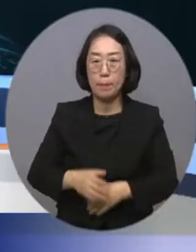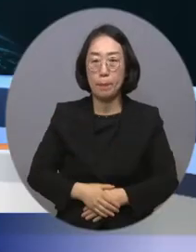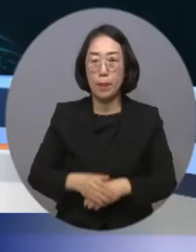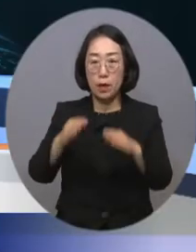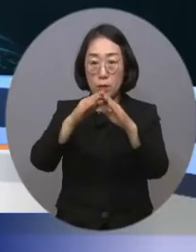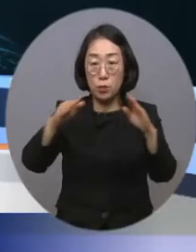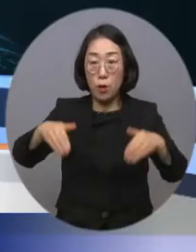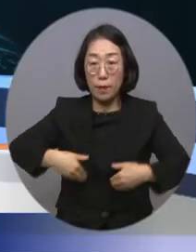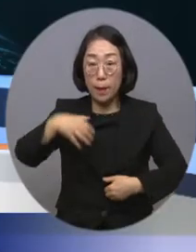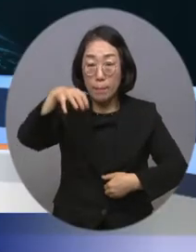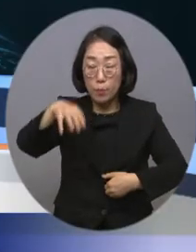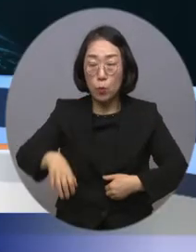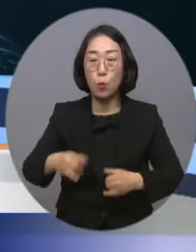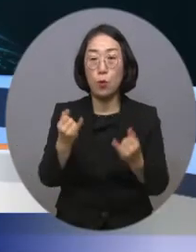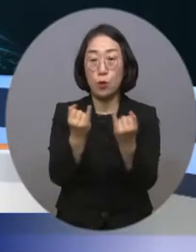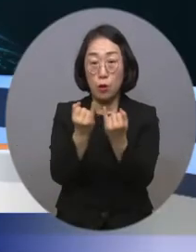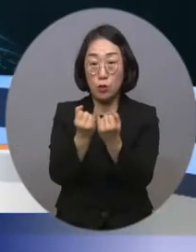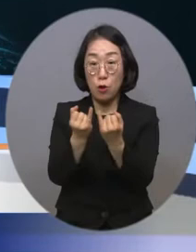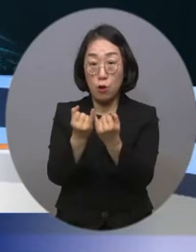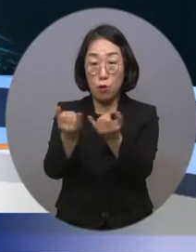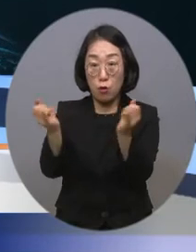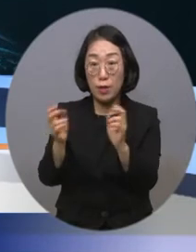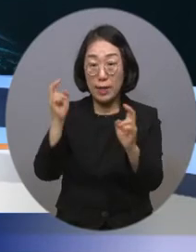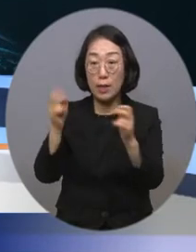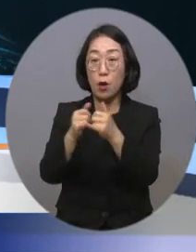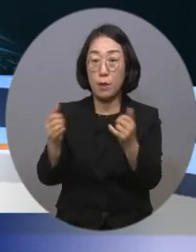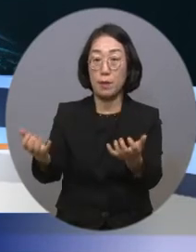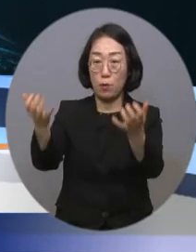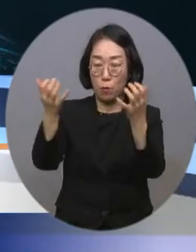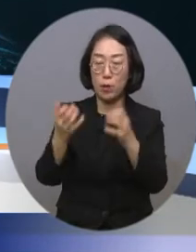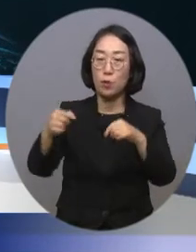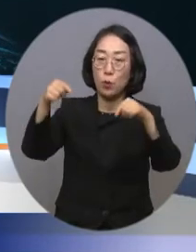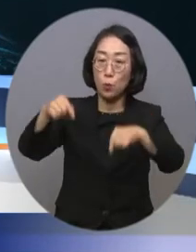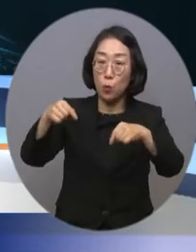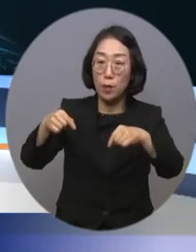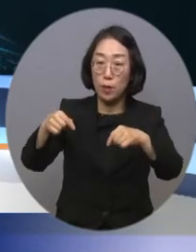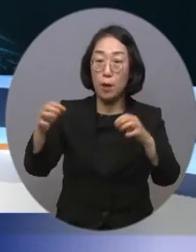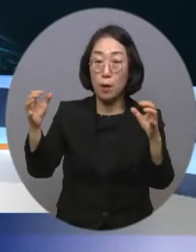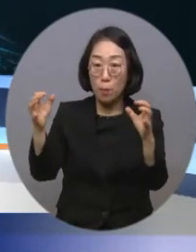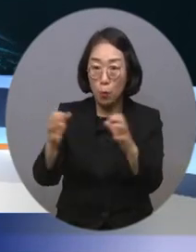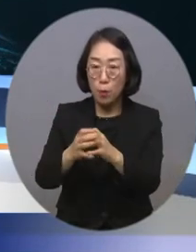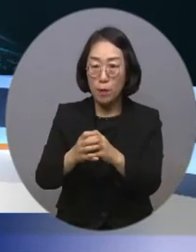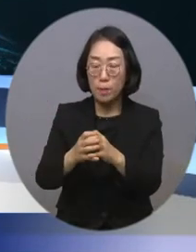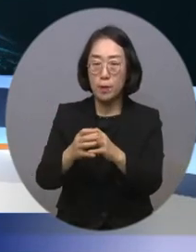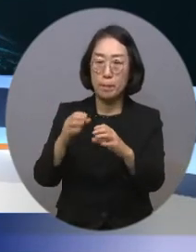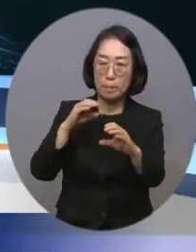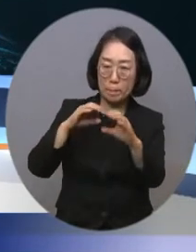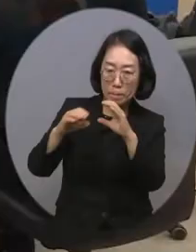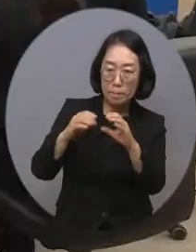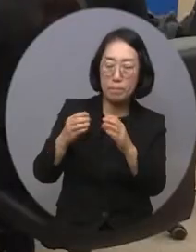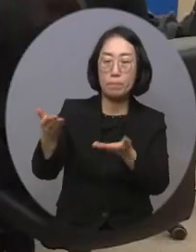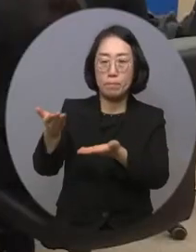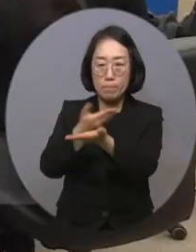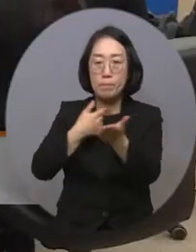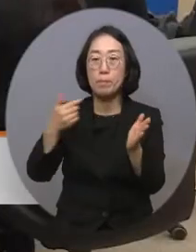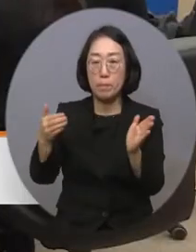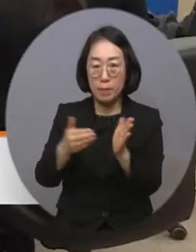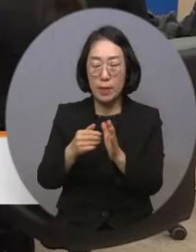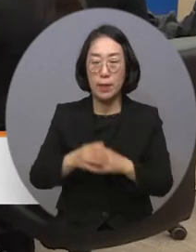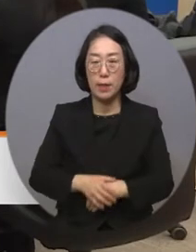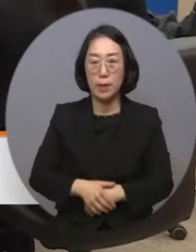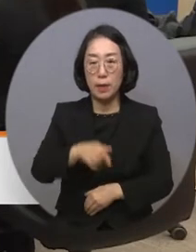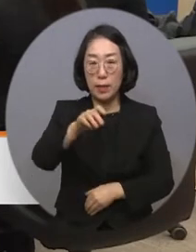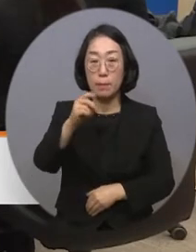전라남도가 여성기업인과 소통하는 자리를 갖고 경쟁력 강화를 위해 머리를 맞댔습니다.